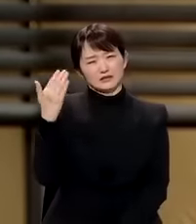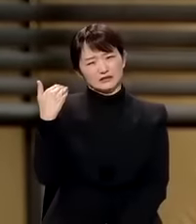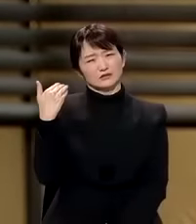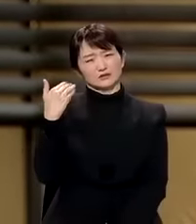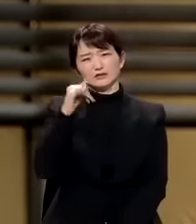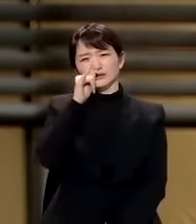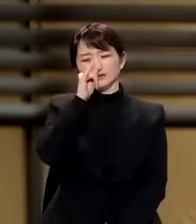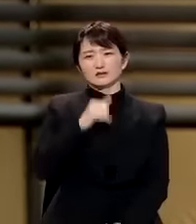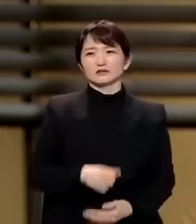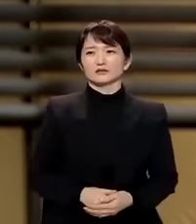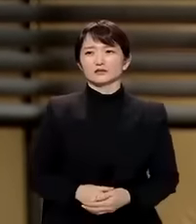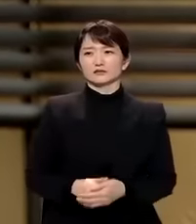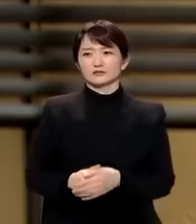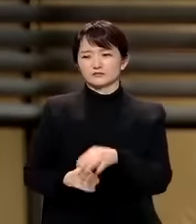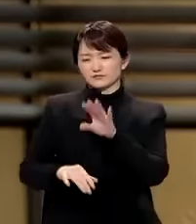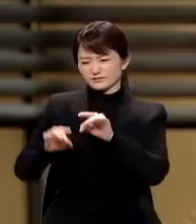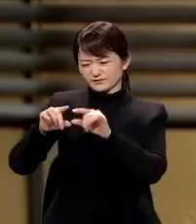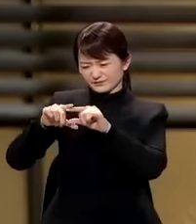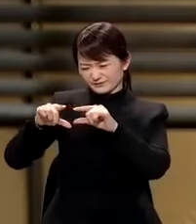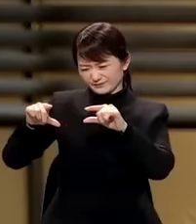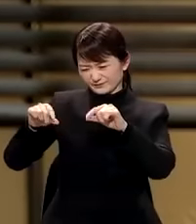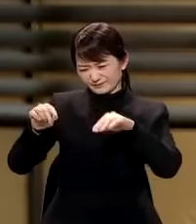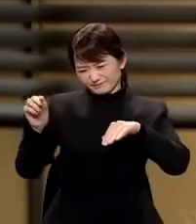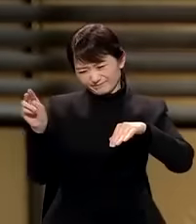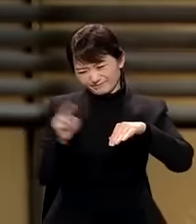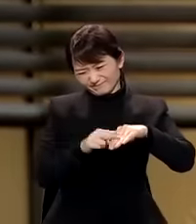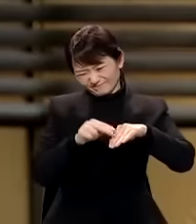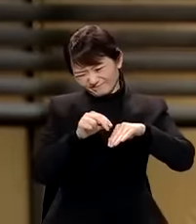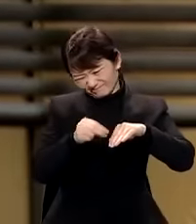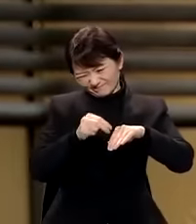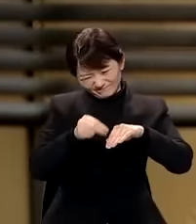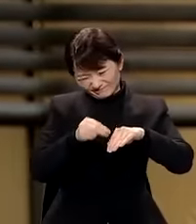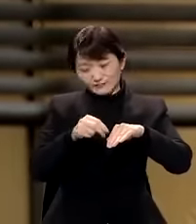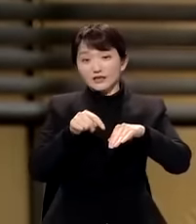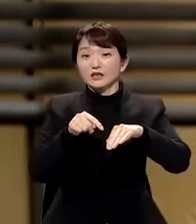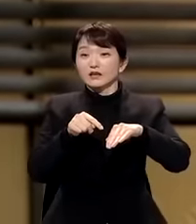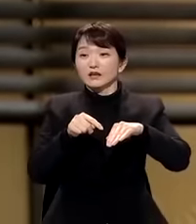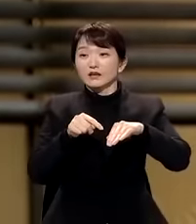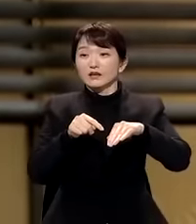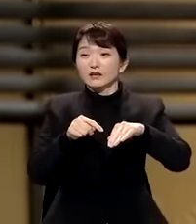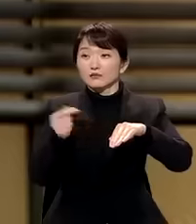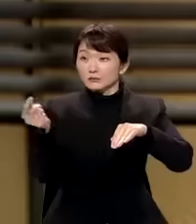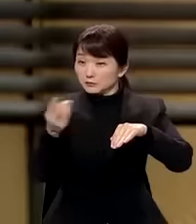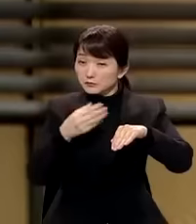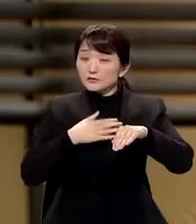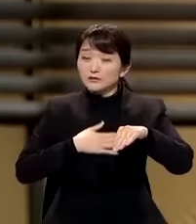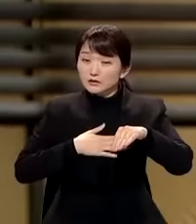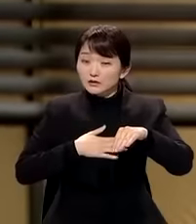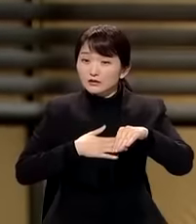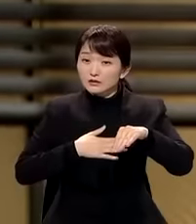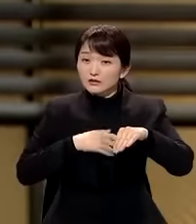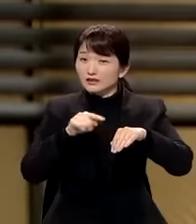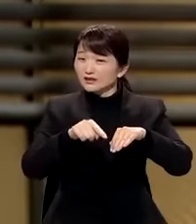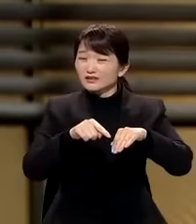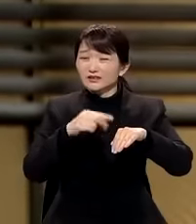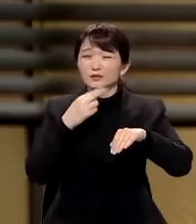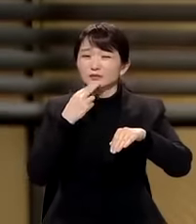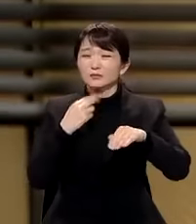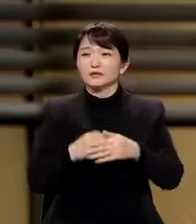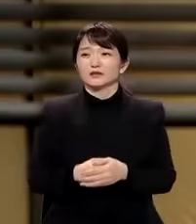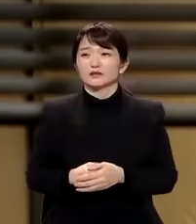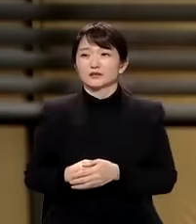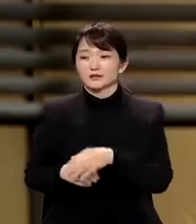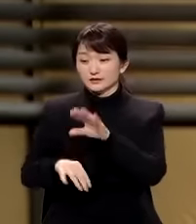했었어요 굉장히 떼기 어려운 걸로 스티커를 만드는 바람에 그런데 그게 몇 번인가 알려지고 나서 최근에는 그런 사례가 없습니다 스티커 종류를